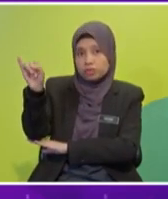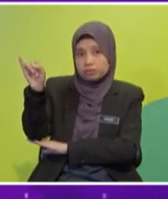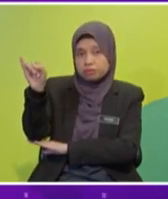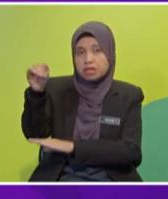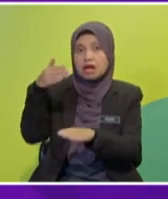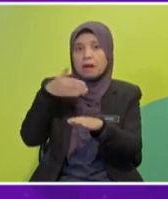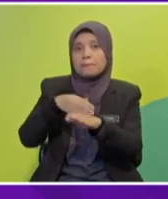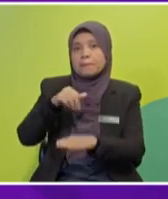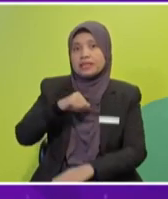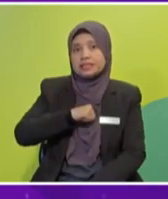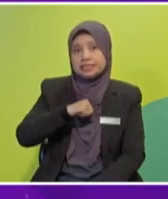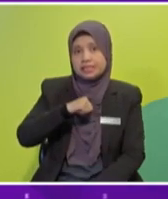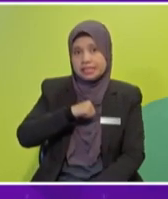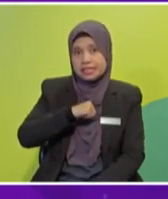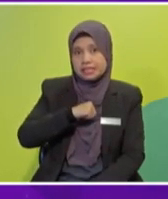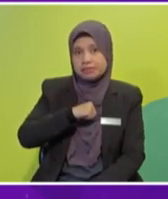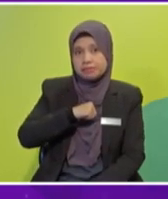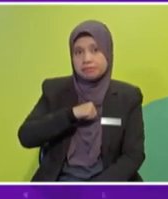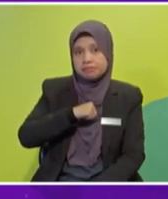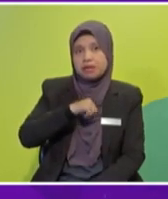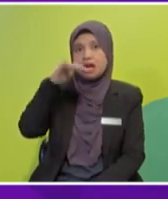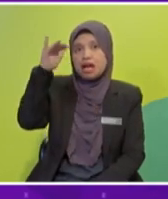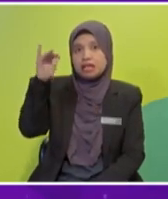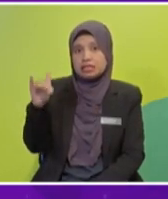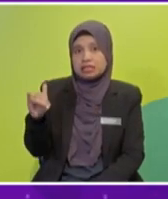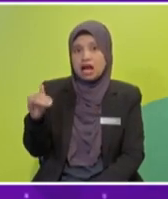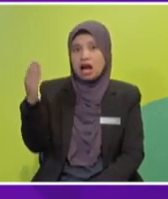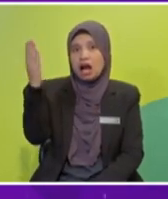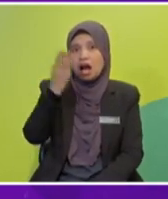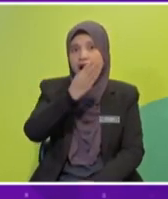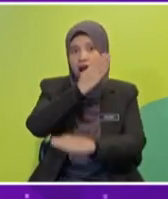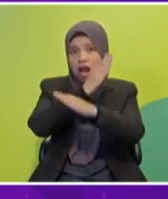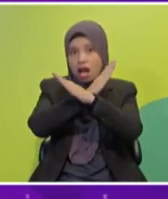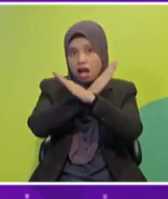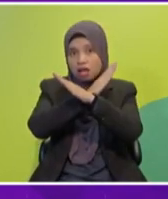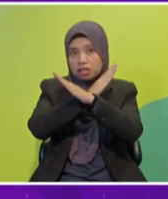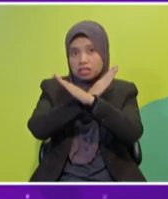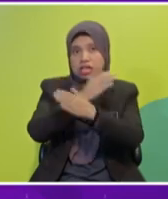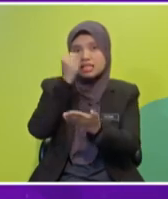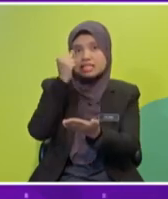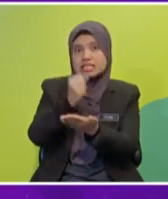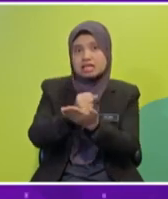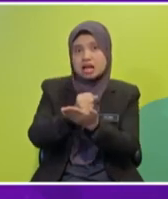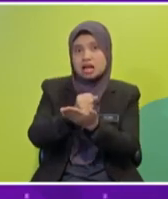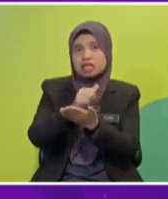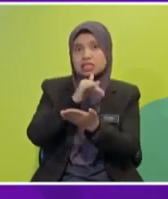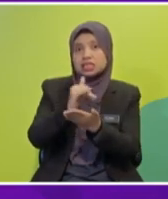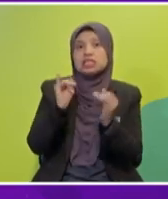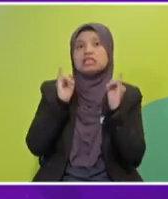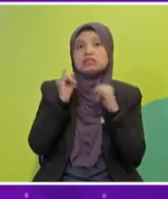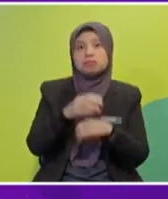maknawi. Pada diri seseorang. Pada yang diri menghalang sahnya ibadah. Yang disyaratkan